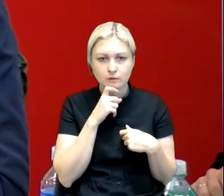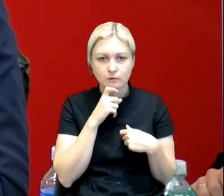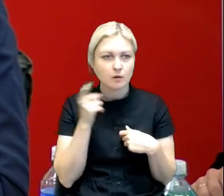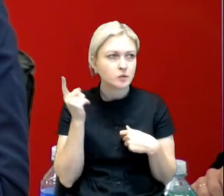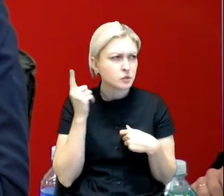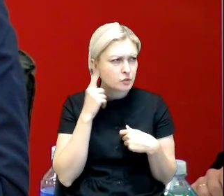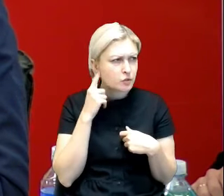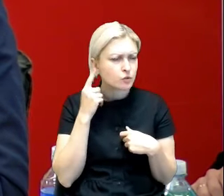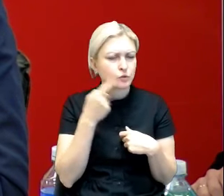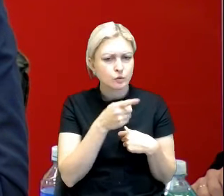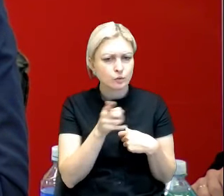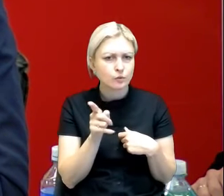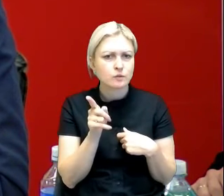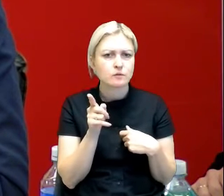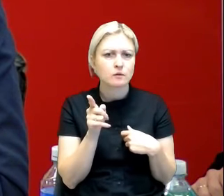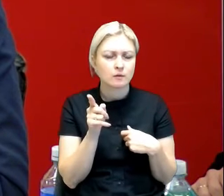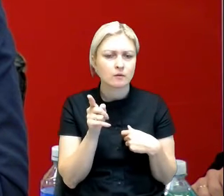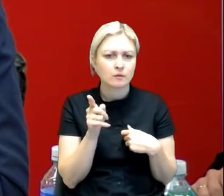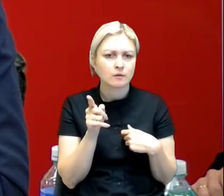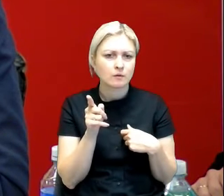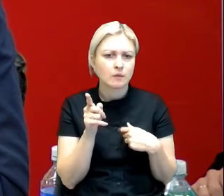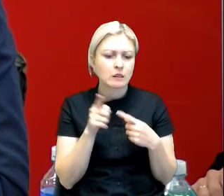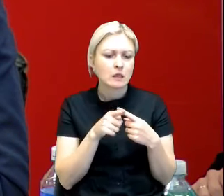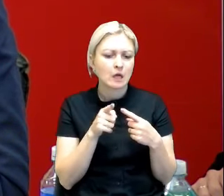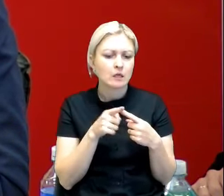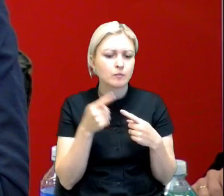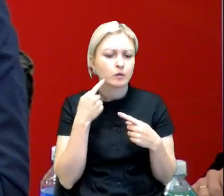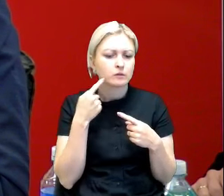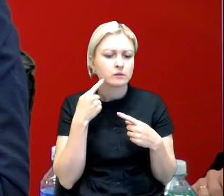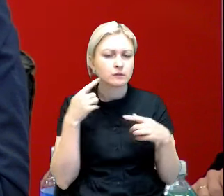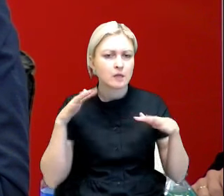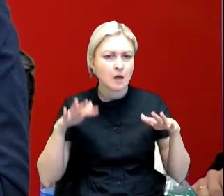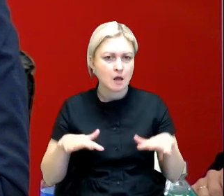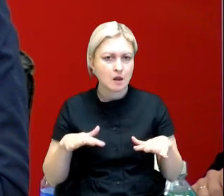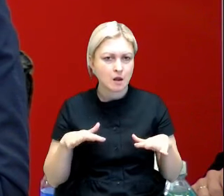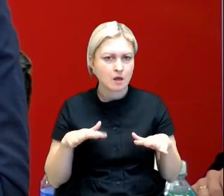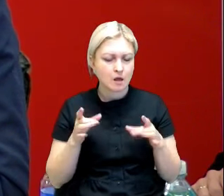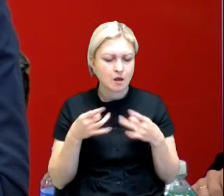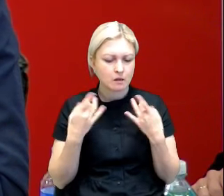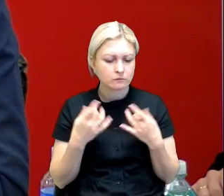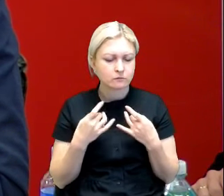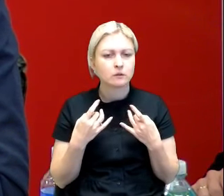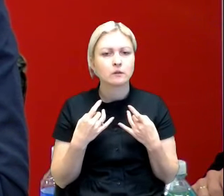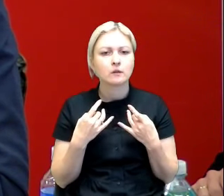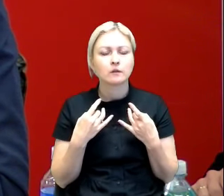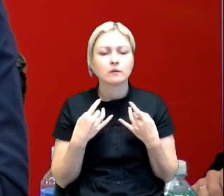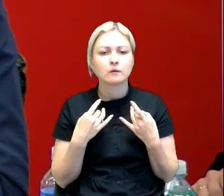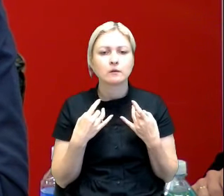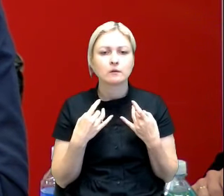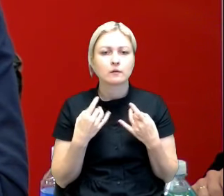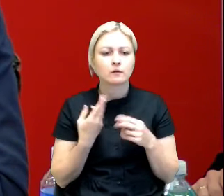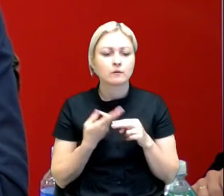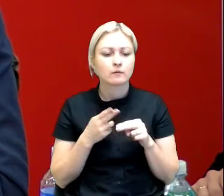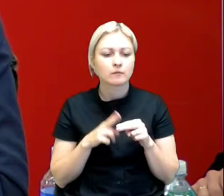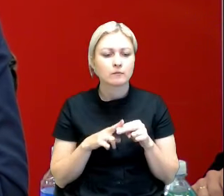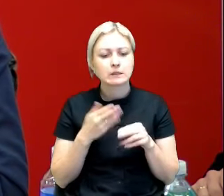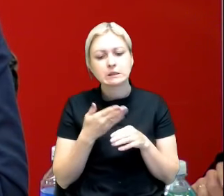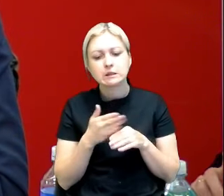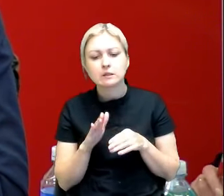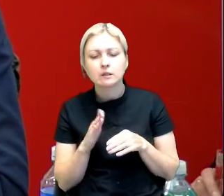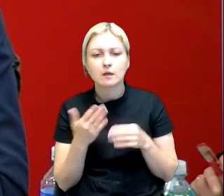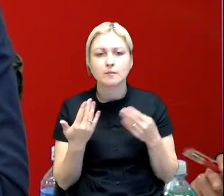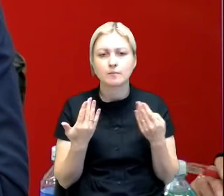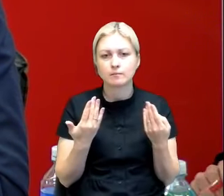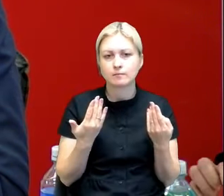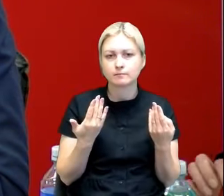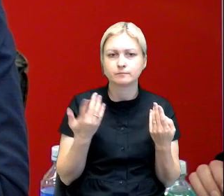jūsų pusės a čia tarybos salėje kad kad kiek mes skiriame a